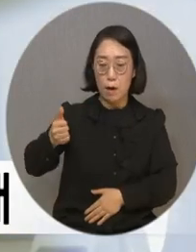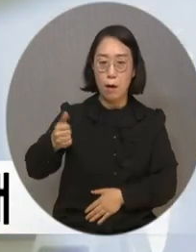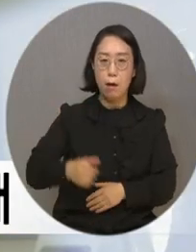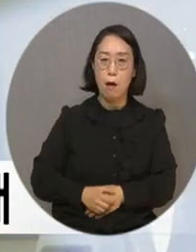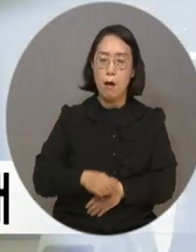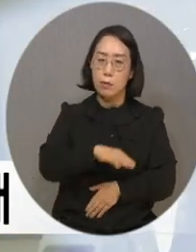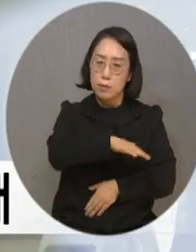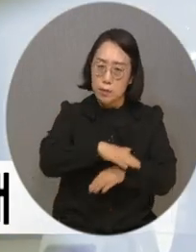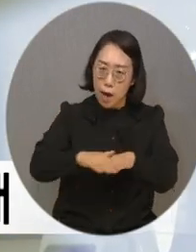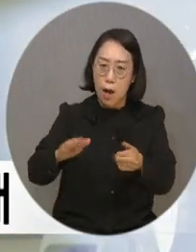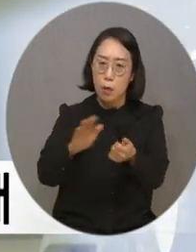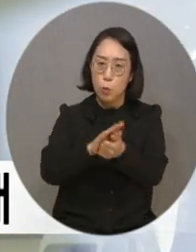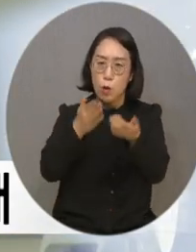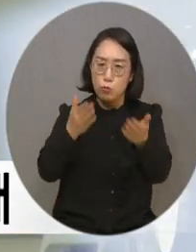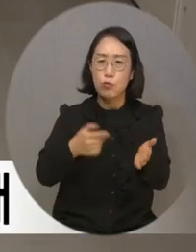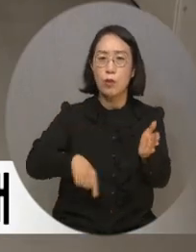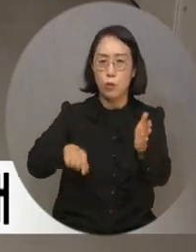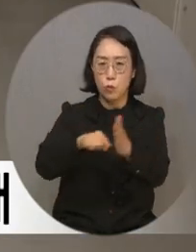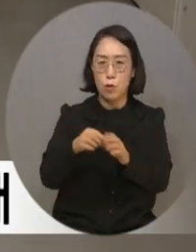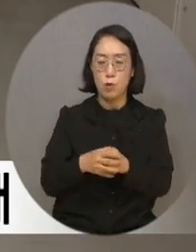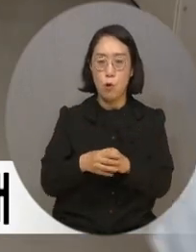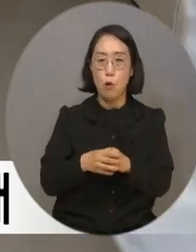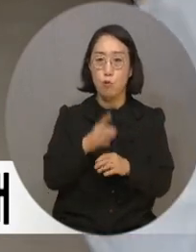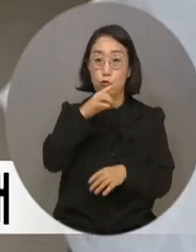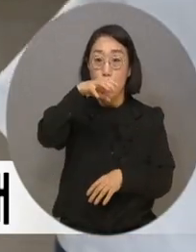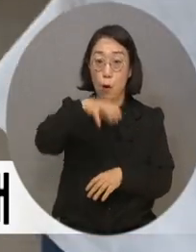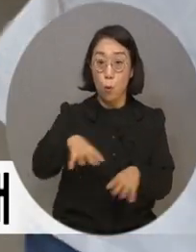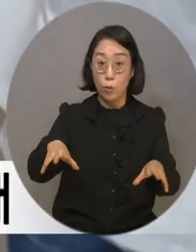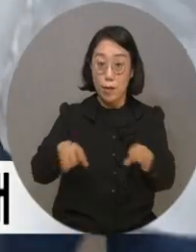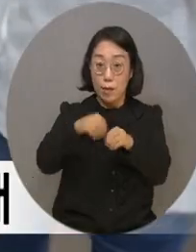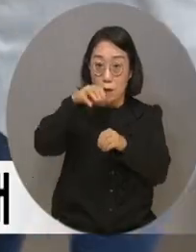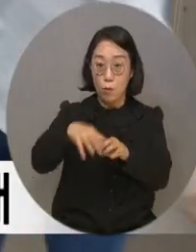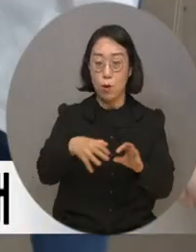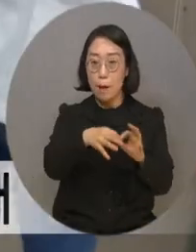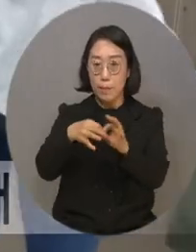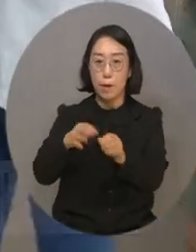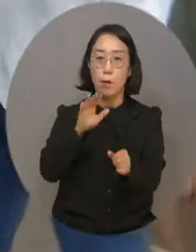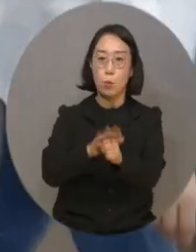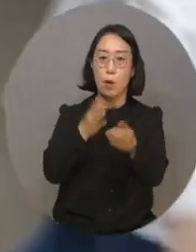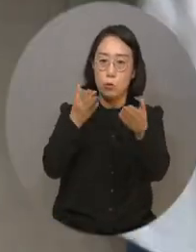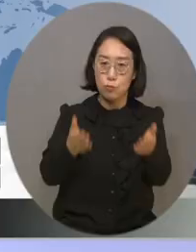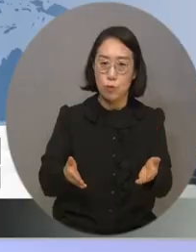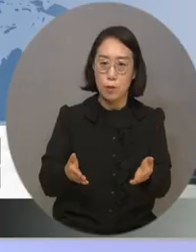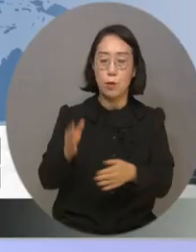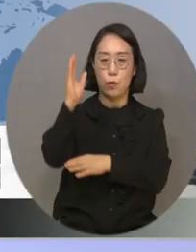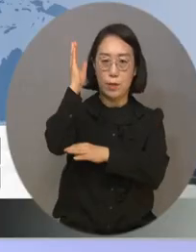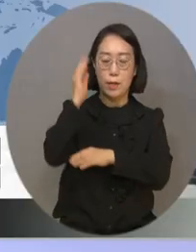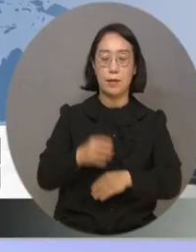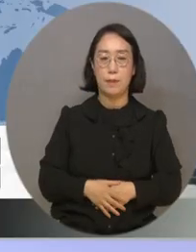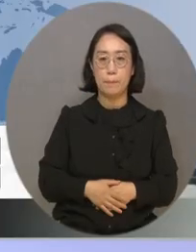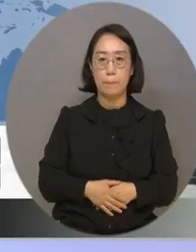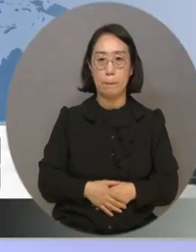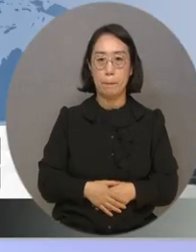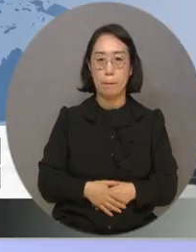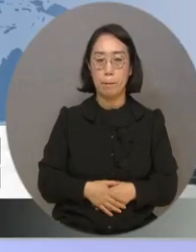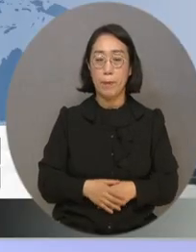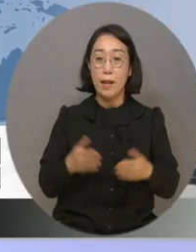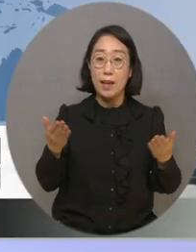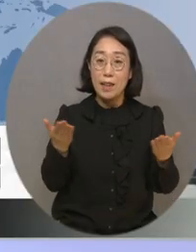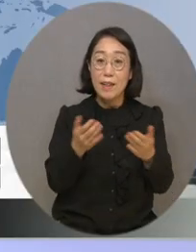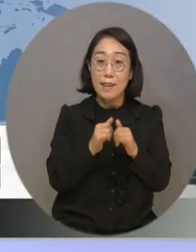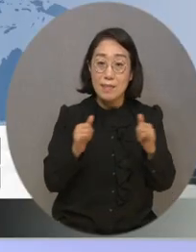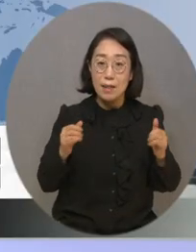수 있도록 중앙장애인보건의료센터와 함께 적극 지원하겠다고 밝혔습니다. 이라는 저소득